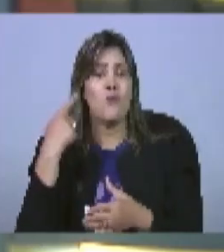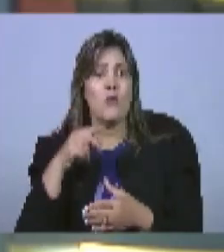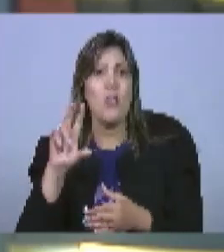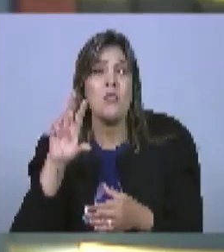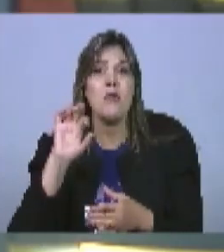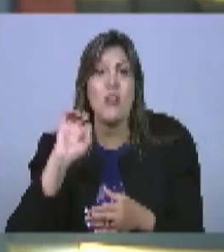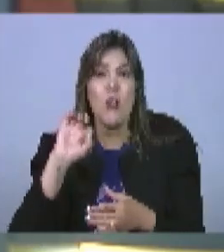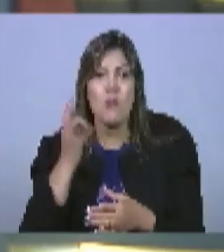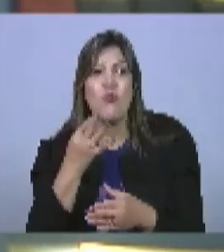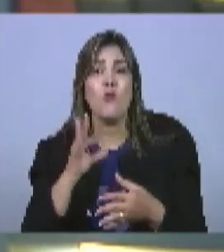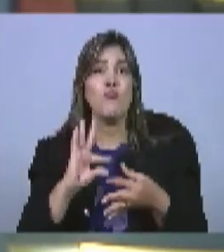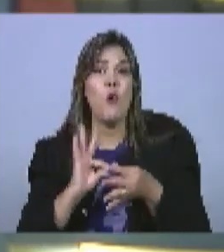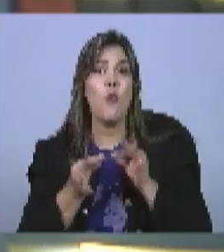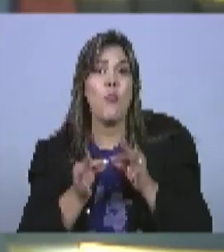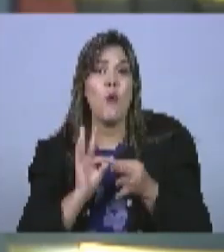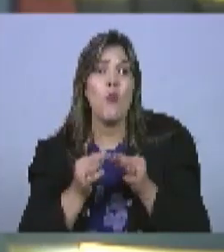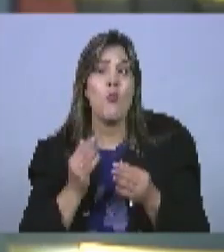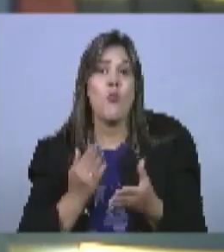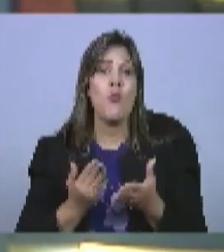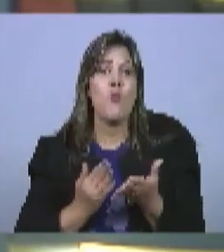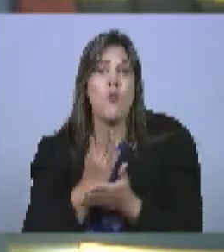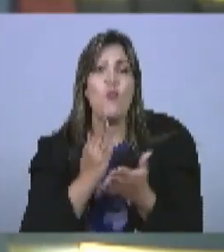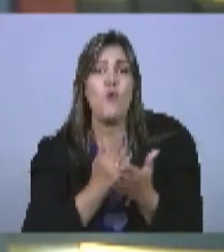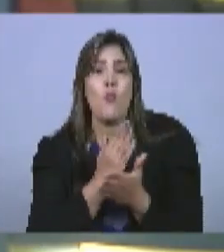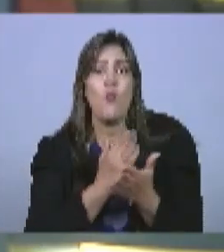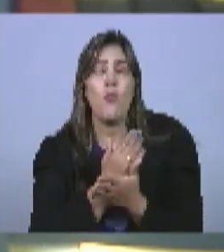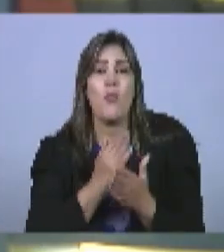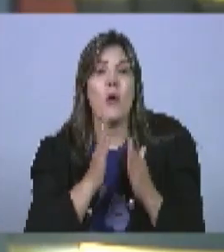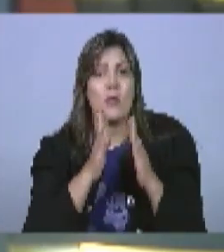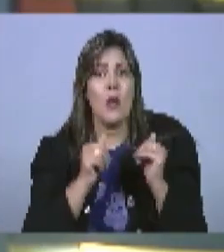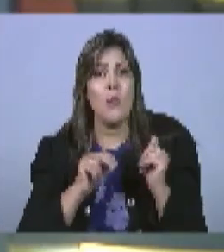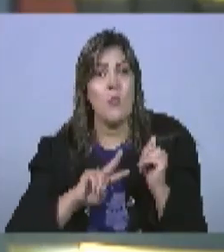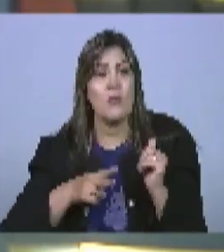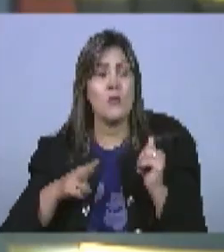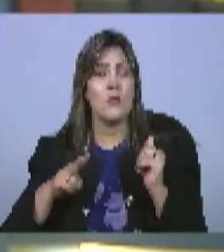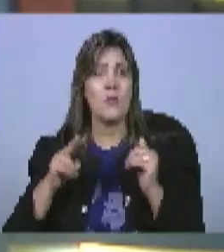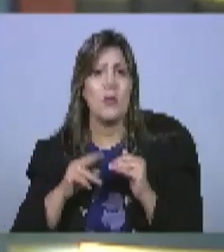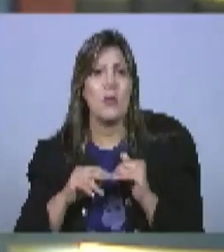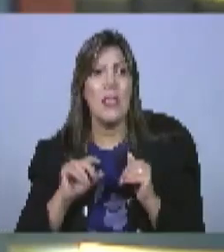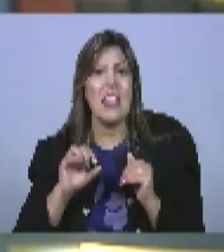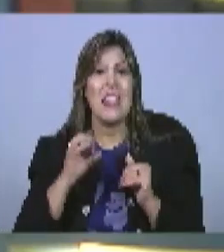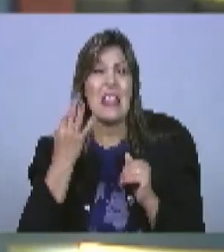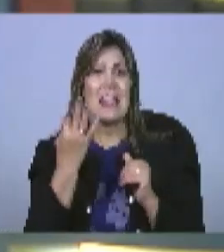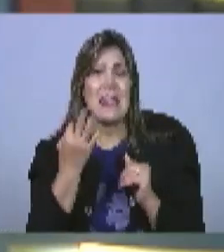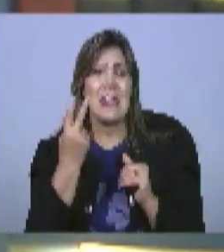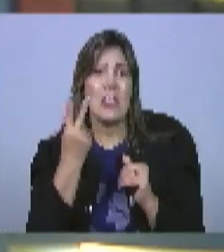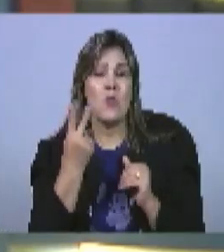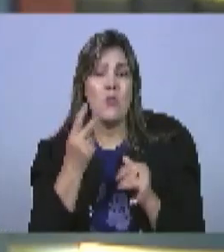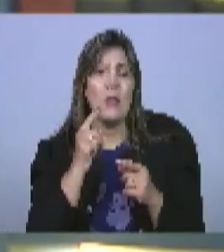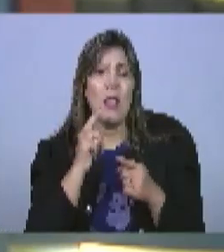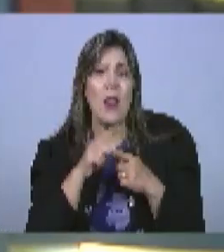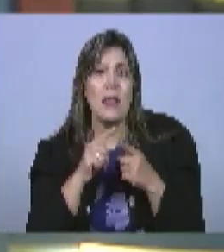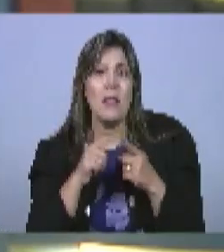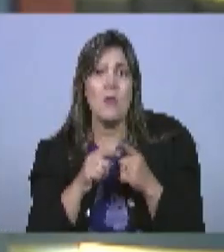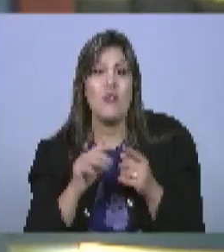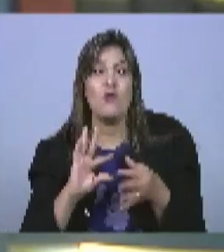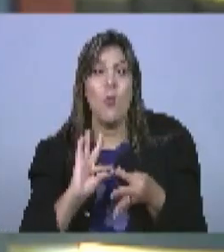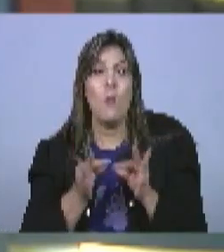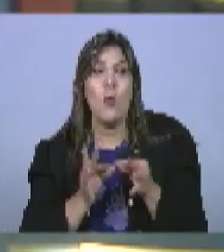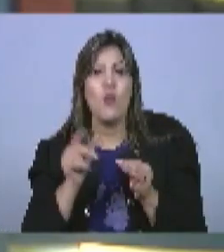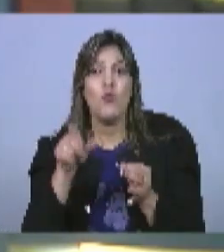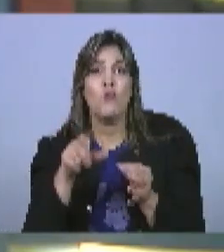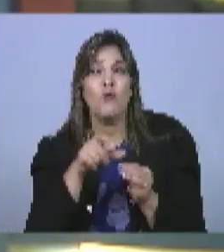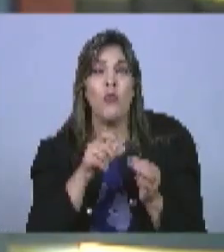13 مليون وخارج السودان في دول مجاوره زي مصر وتشاد وصل ل 2.3 من مليون